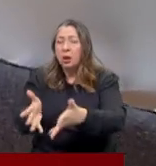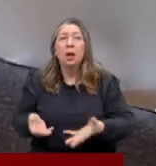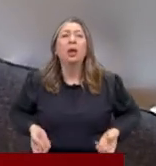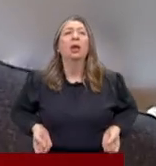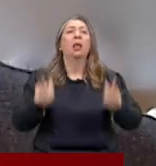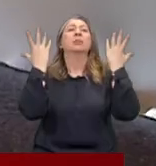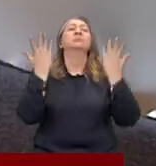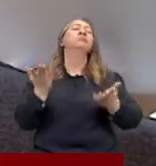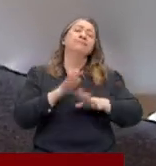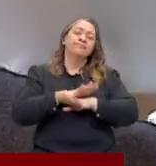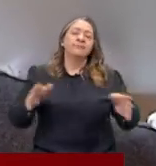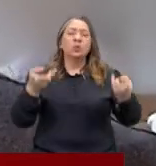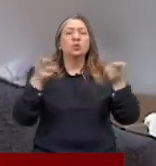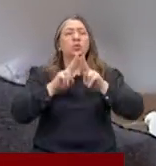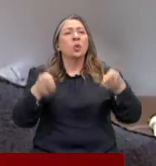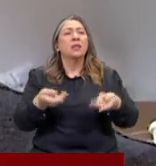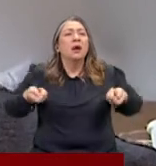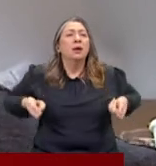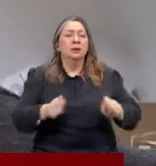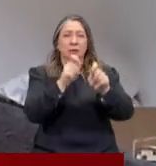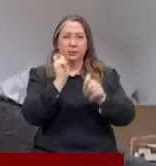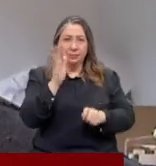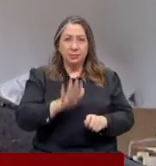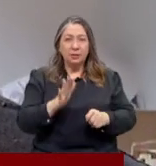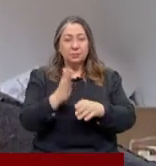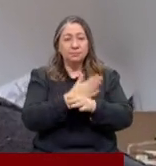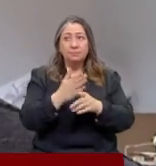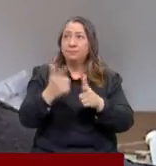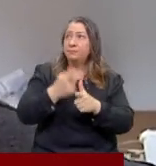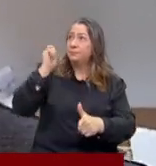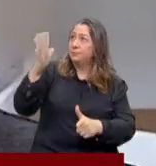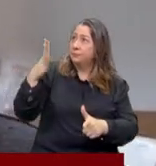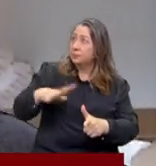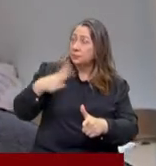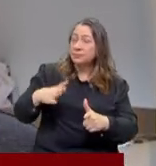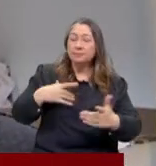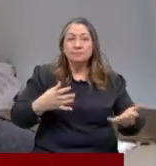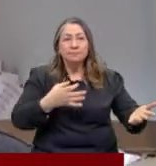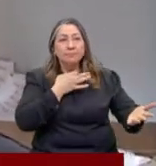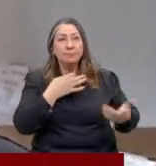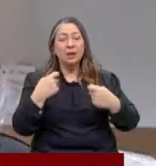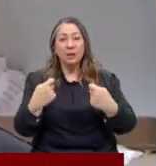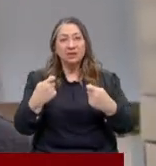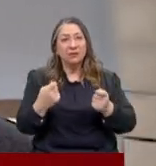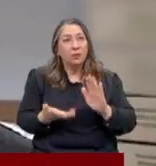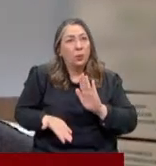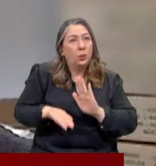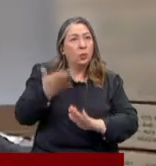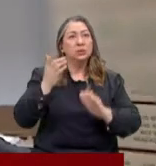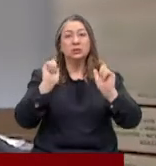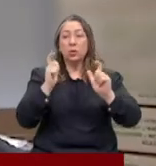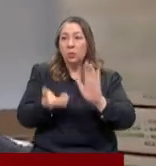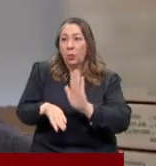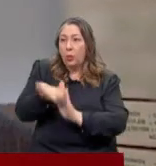yetişemedik. Yetişemeyince de haliyle dükkanı kapatmak zorunda kaldık. Mal sahiplerin kira yüksekliği, rayışlar, masrafların artışı,